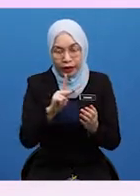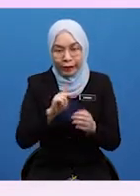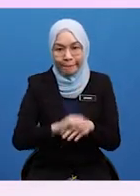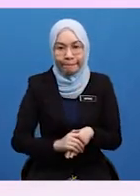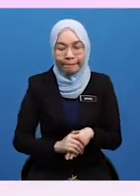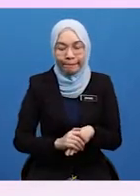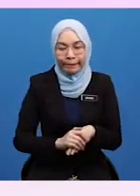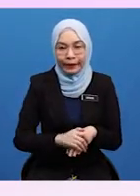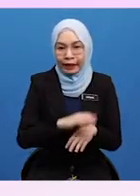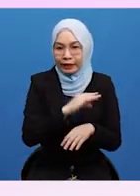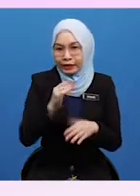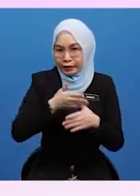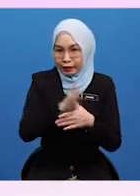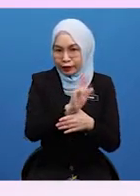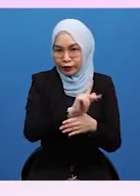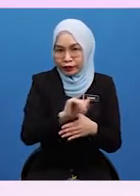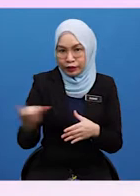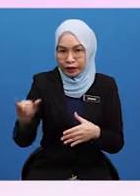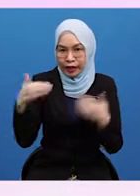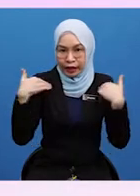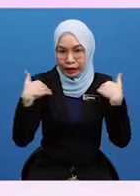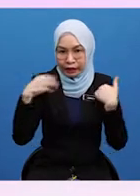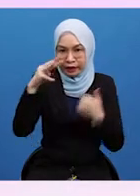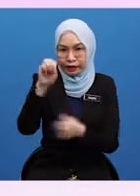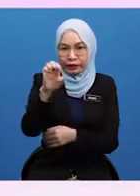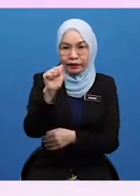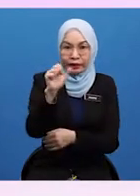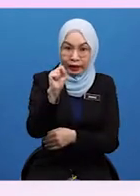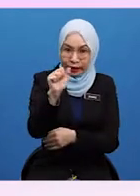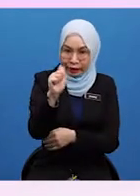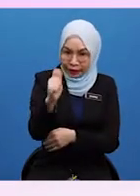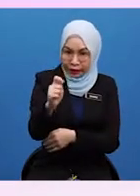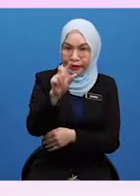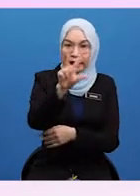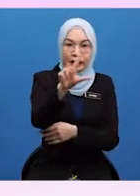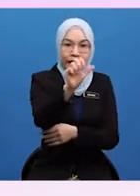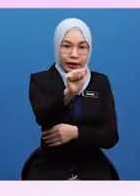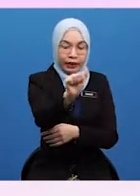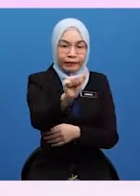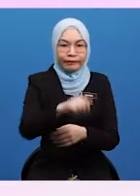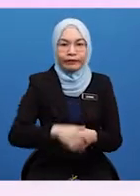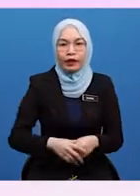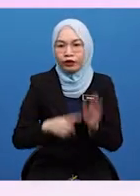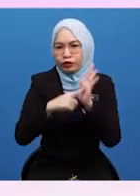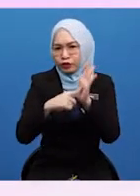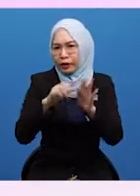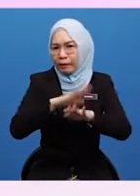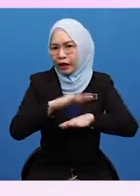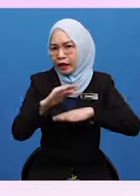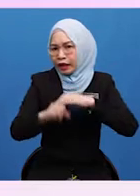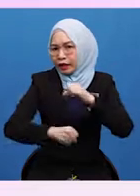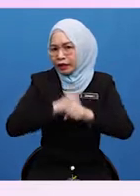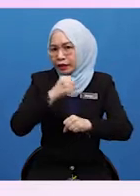seterusnya message 3E dilacakan pada tareh